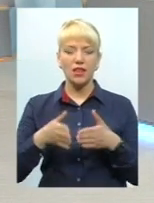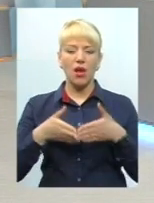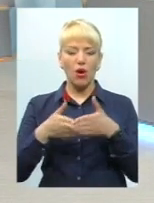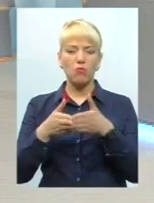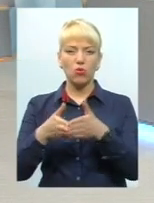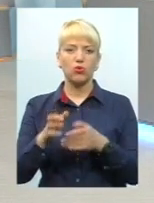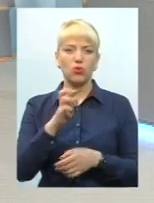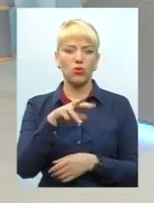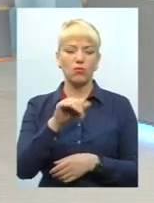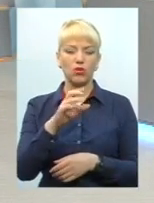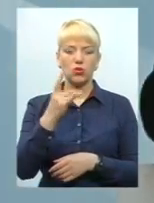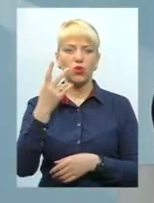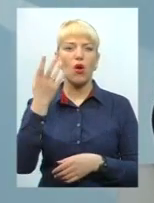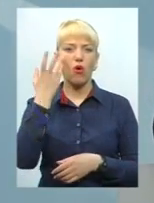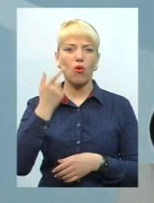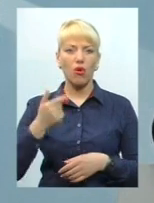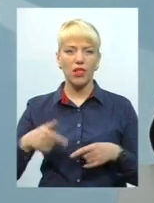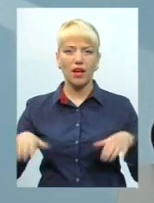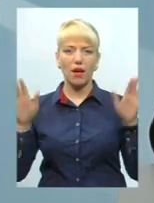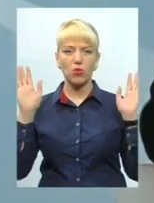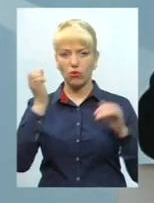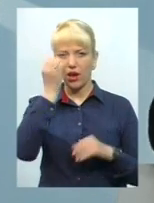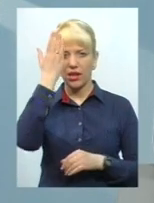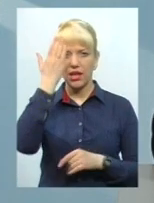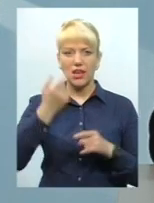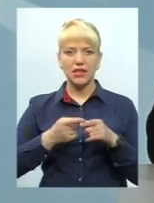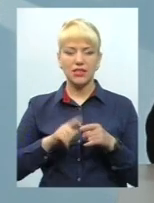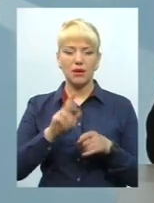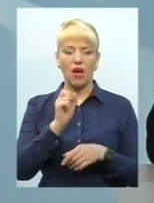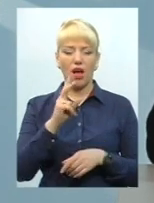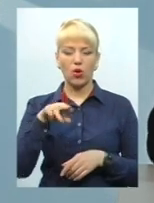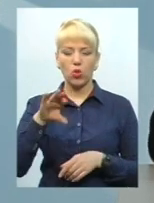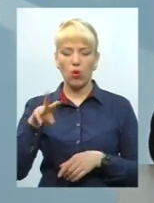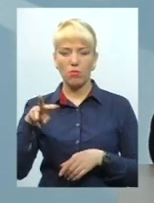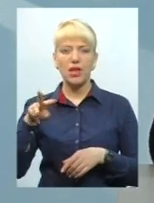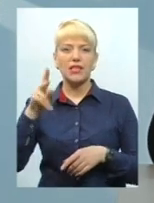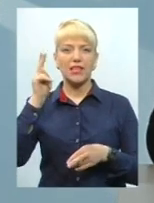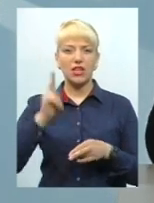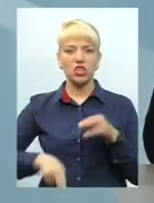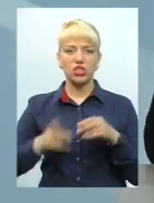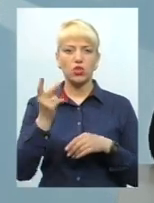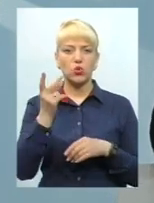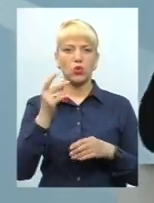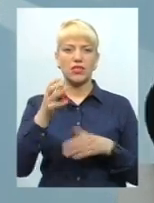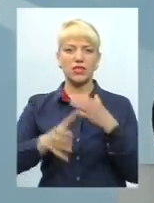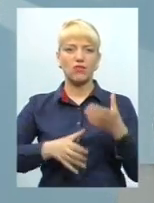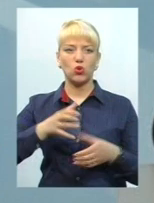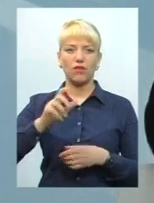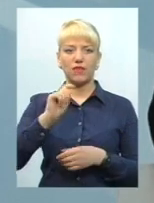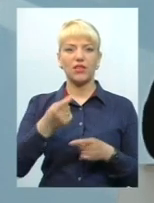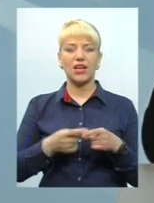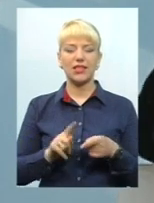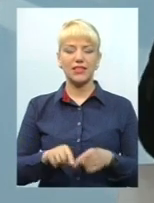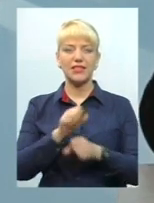коли капітулювала Японія, значить, і цим актом закінчилася Друга світова війна. І ці